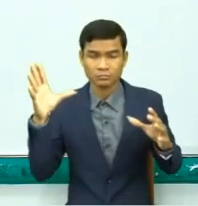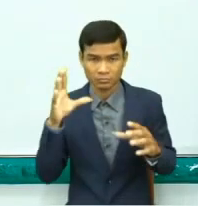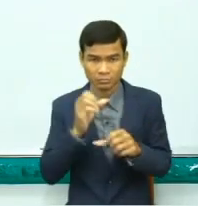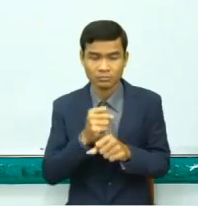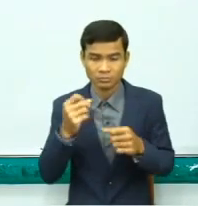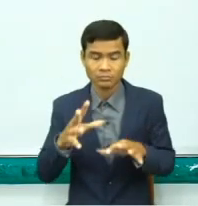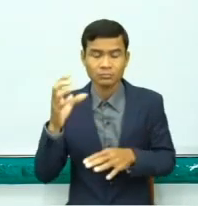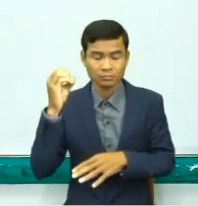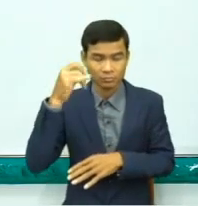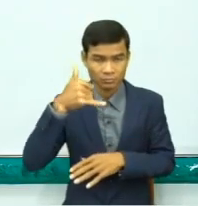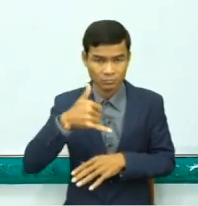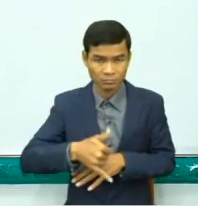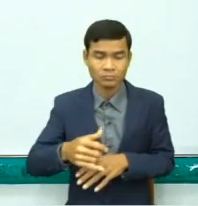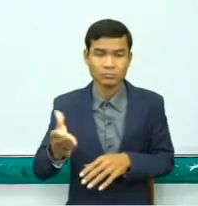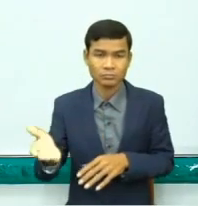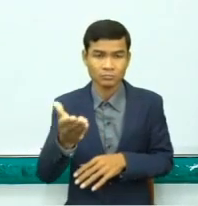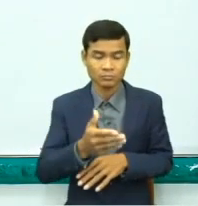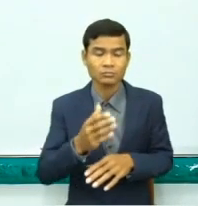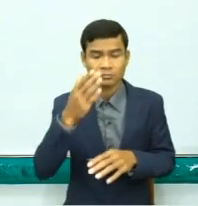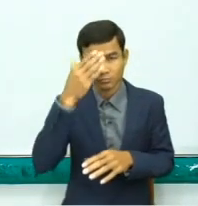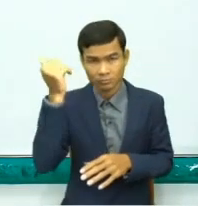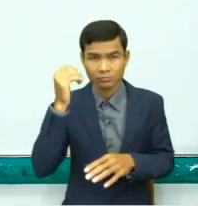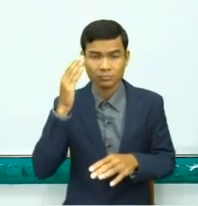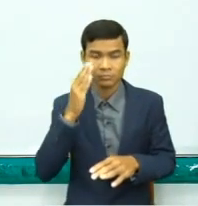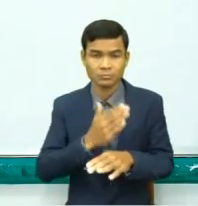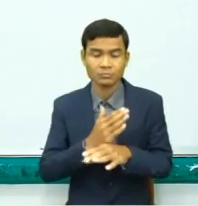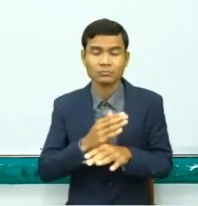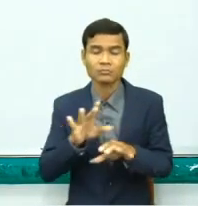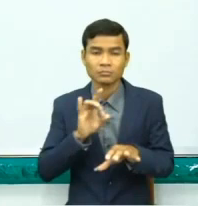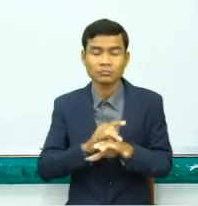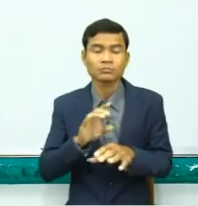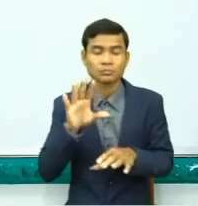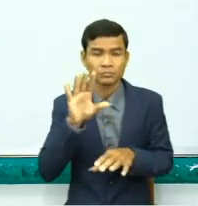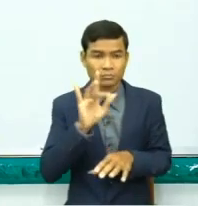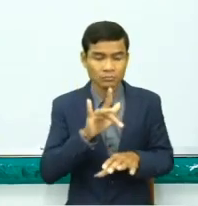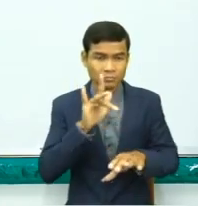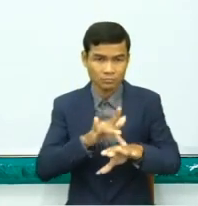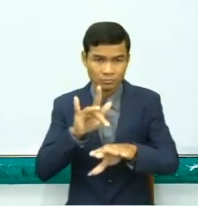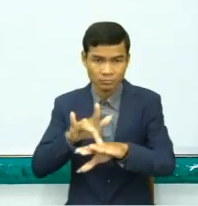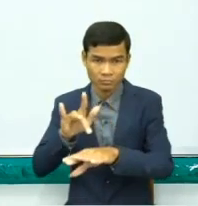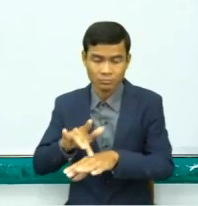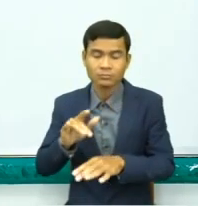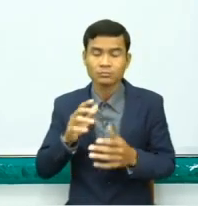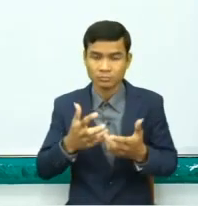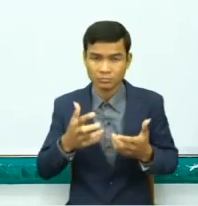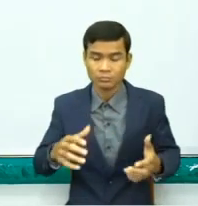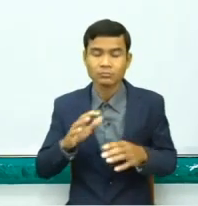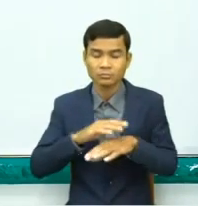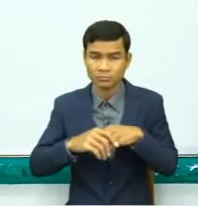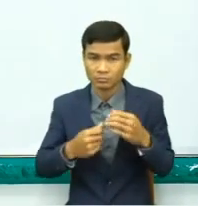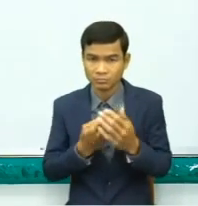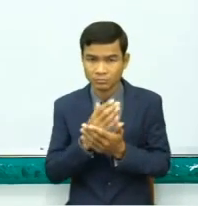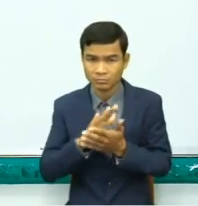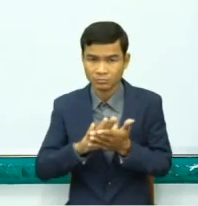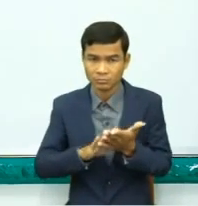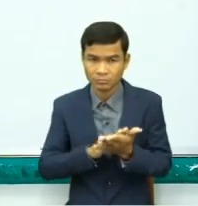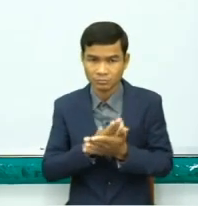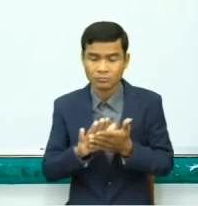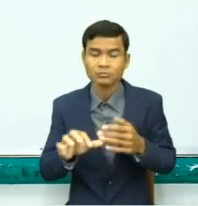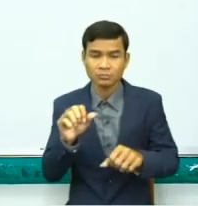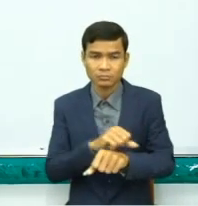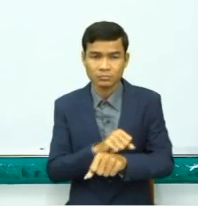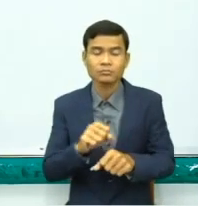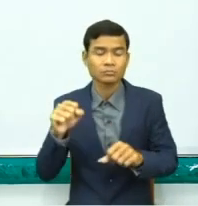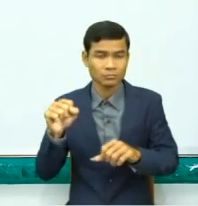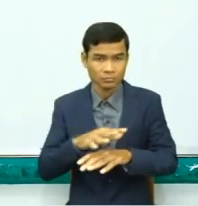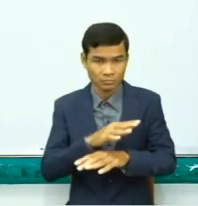chọc hai nà con. Chà tái con complex chà kai bì con bạc bò xong phải đẹp xem xến. Con complex liêng đáy chì mùi nâng. Xà bú